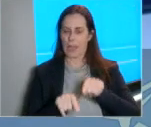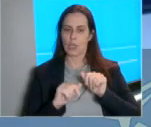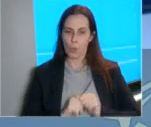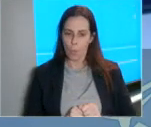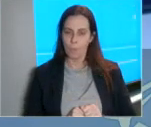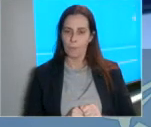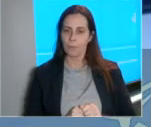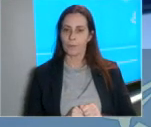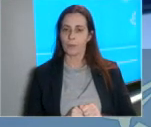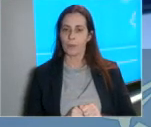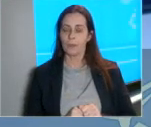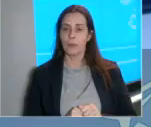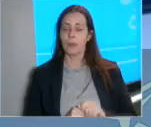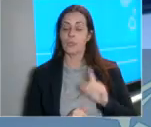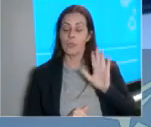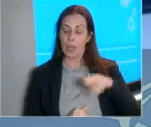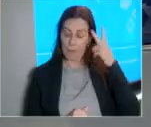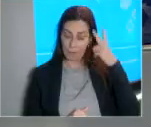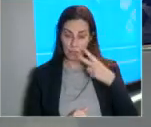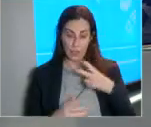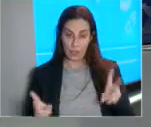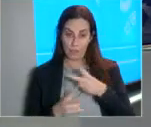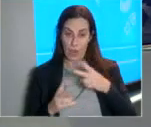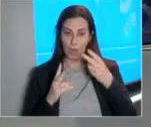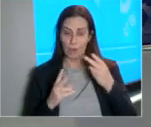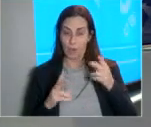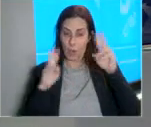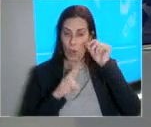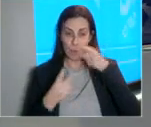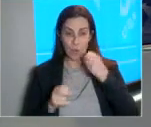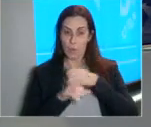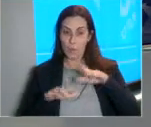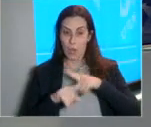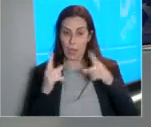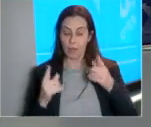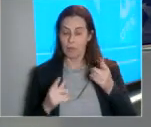הזה. אגב, מתוך הבנה שלא תהיה יכולת להוביל לכחול לבן ממשלה